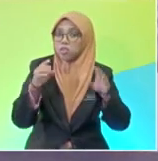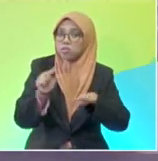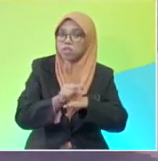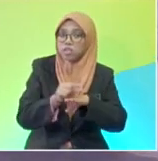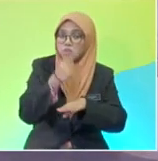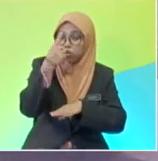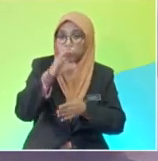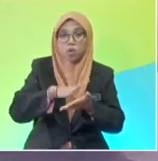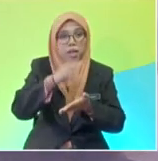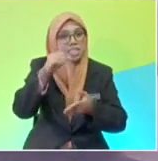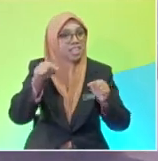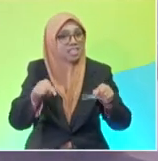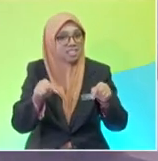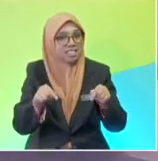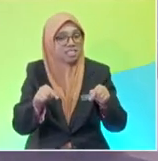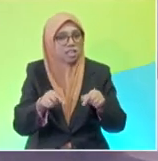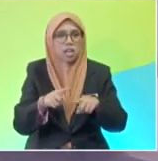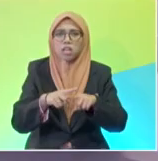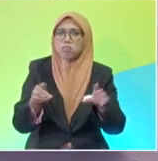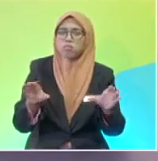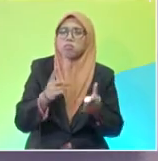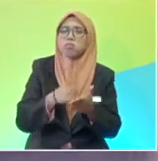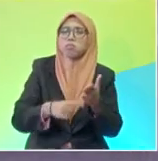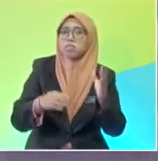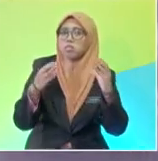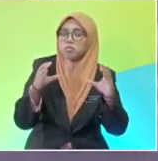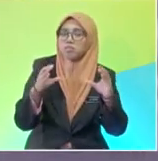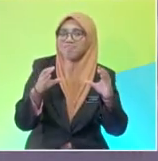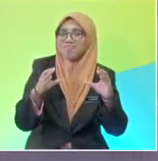kita belajar pada hari ni. Tapi nak buat apa, Cikgu?